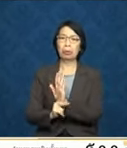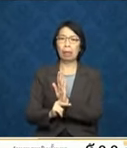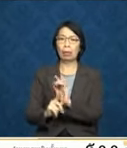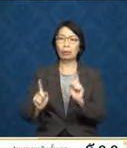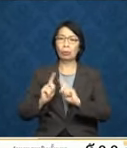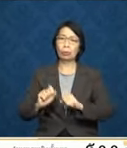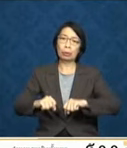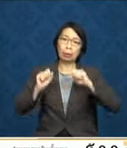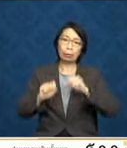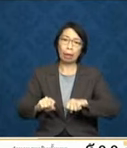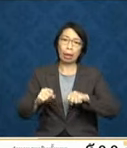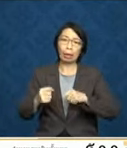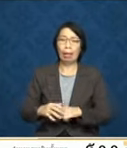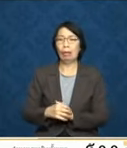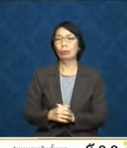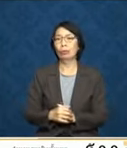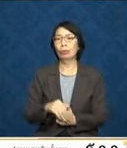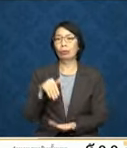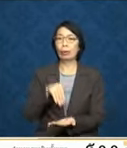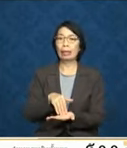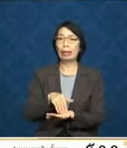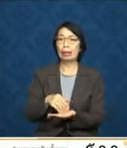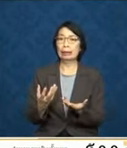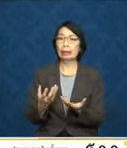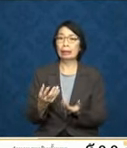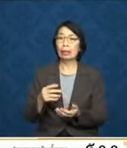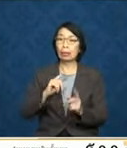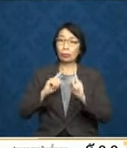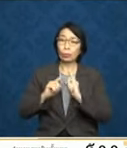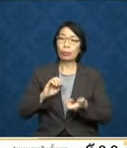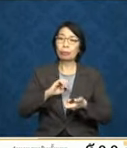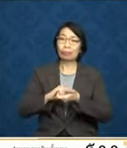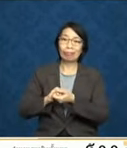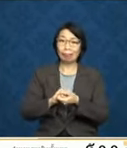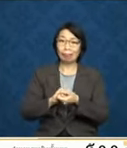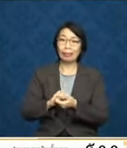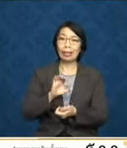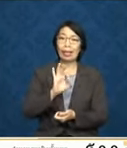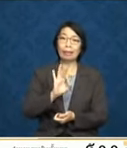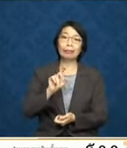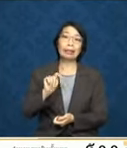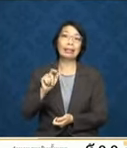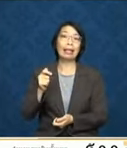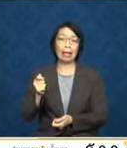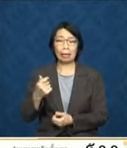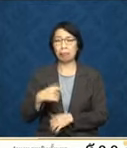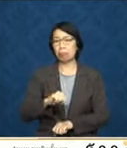ต้เขตการค้าเสรีอาเซียนสำหรับปี2567ซึ่งประกาศเมื่อวันที่28